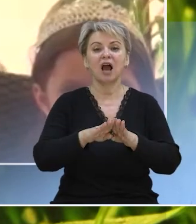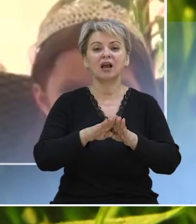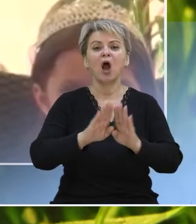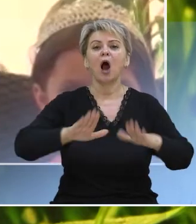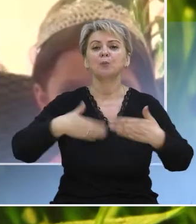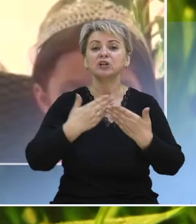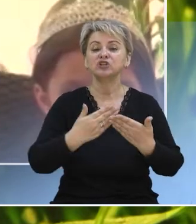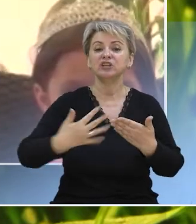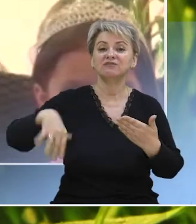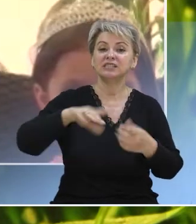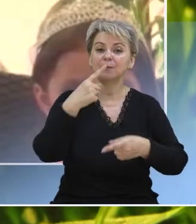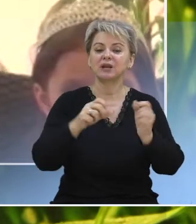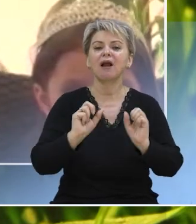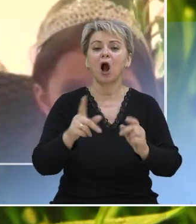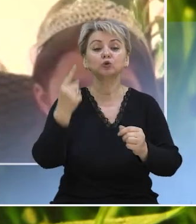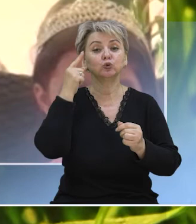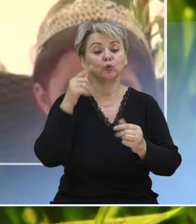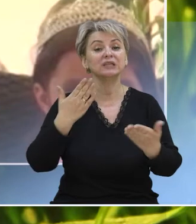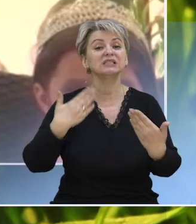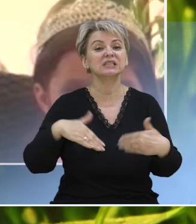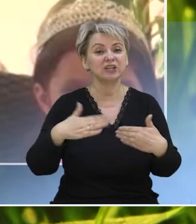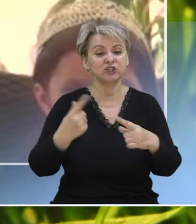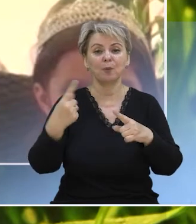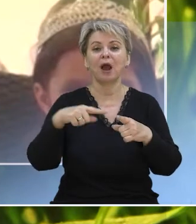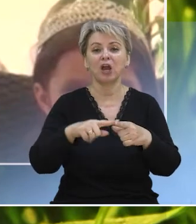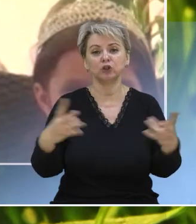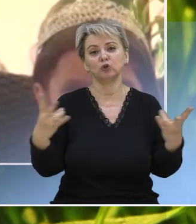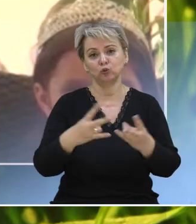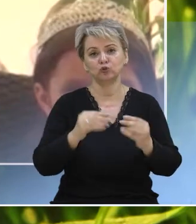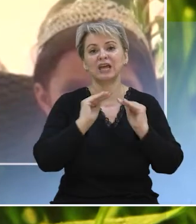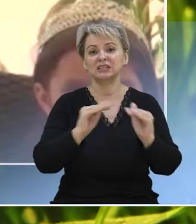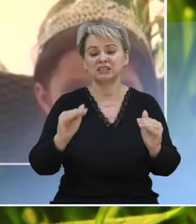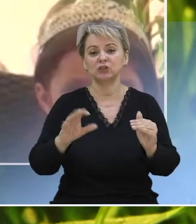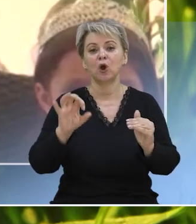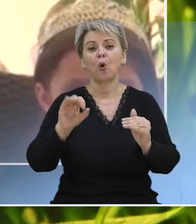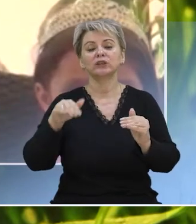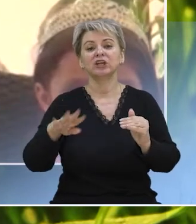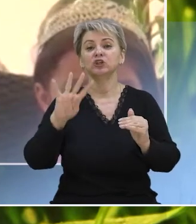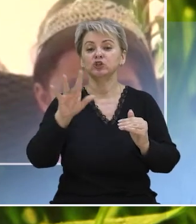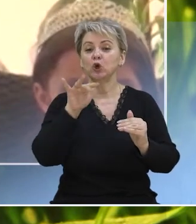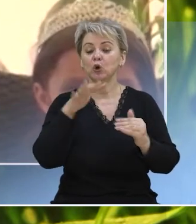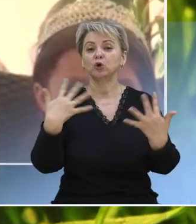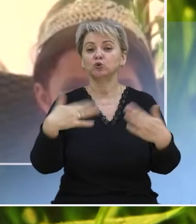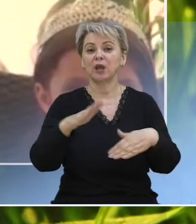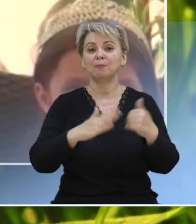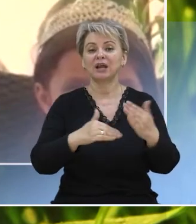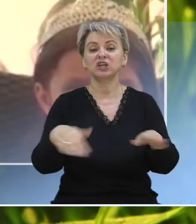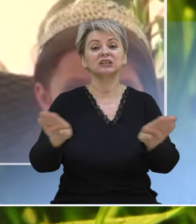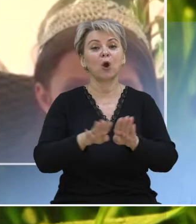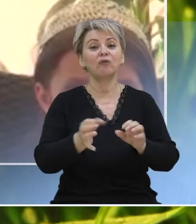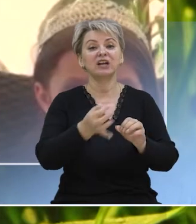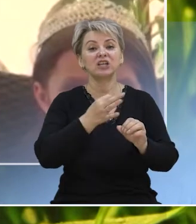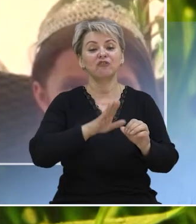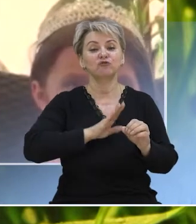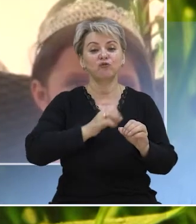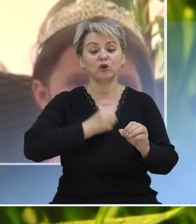так, финальное обращение ко всем родителям. Как вы думаете, зачем это нужно деткам вот от 4 лет уже, практически